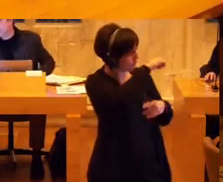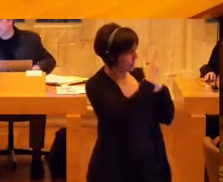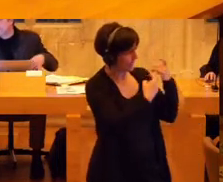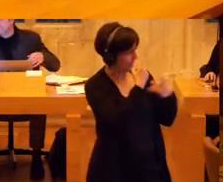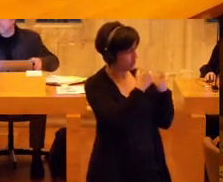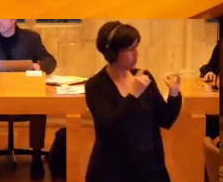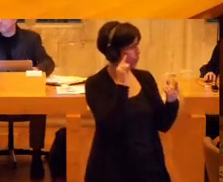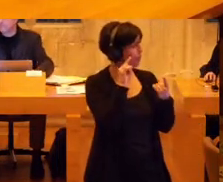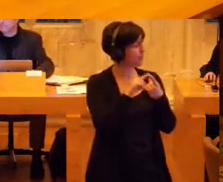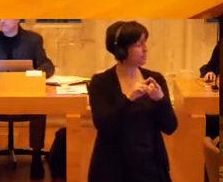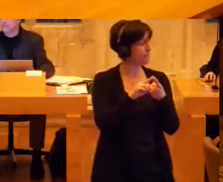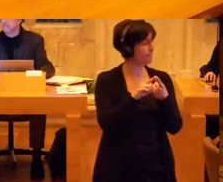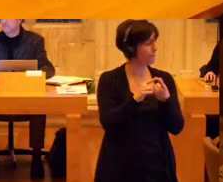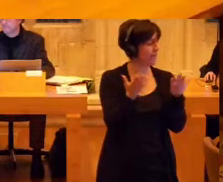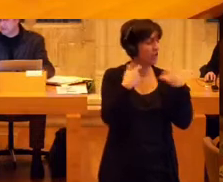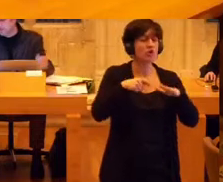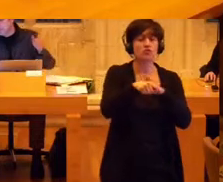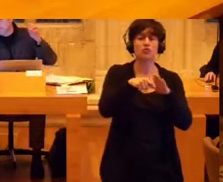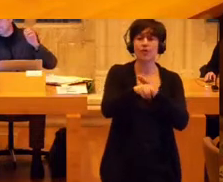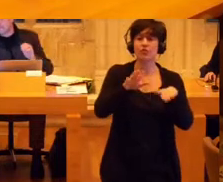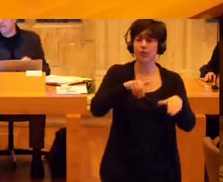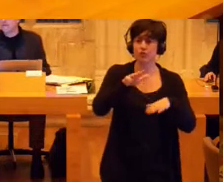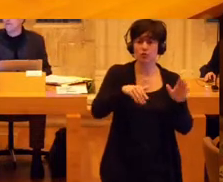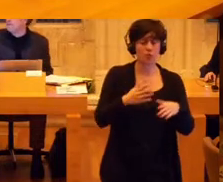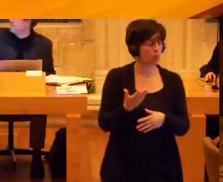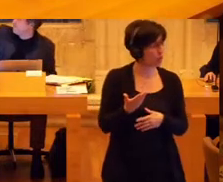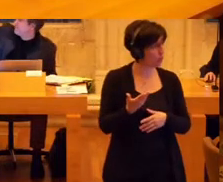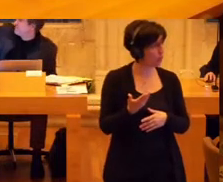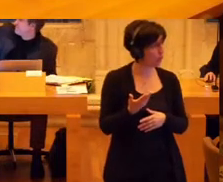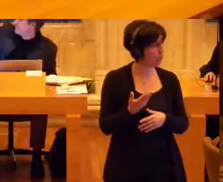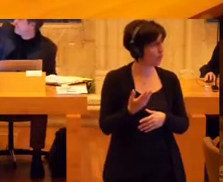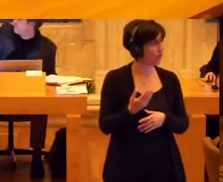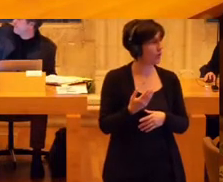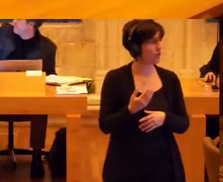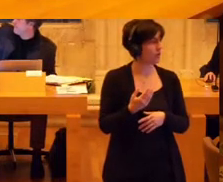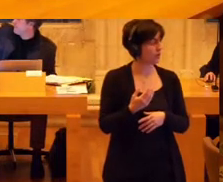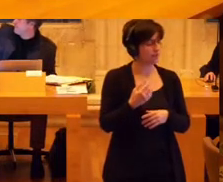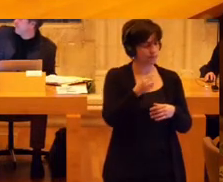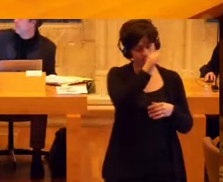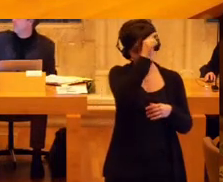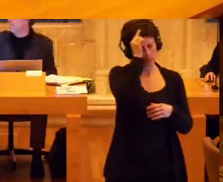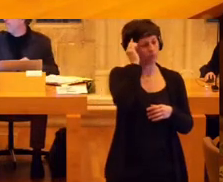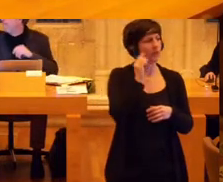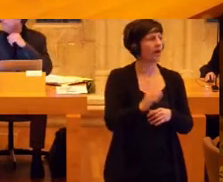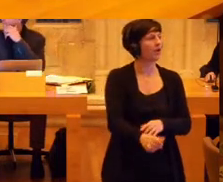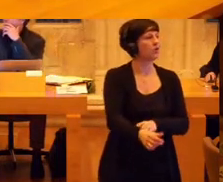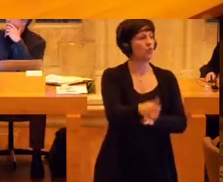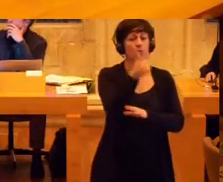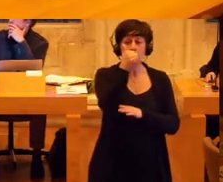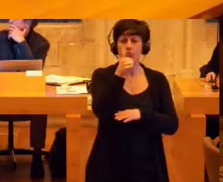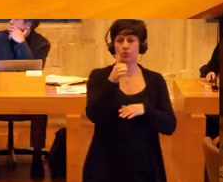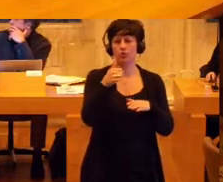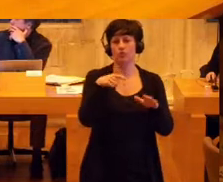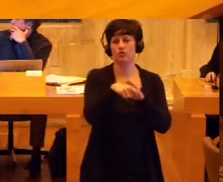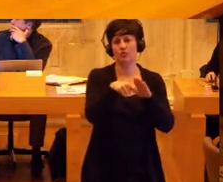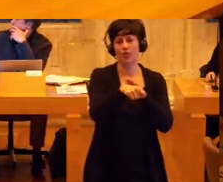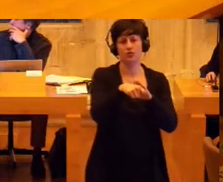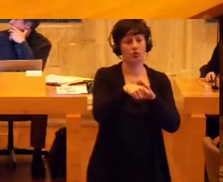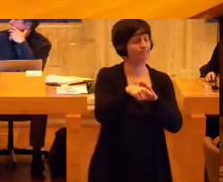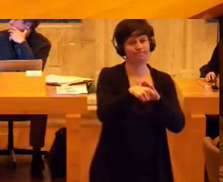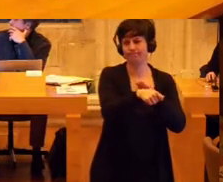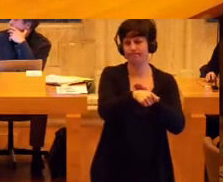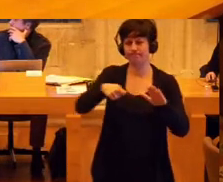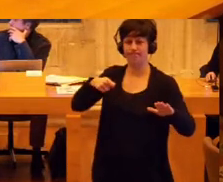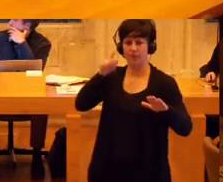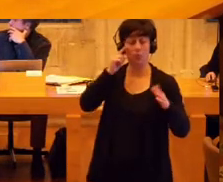sur les subventions de fonctionnement? Puisque cela dit, je dois vous dire qu'il y a une subvention qui a fait l'objet d'un retrait, parce que le dossier